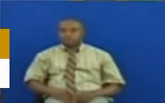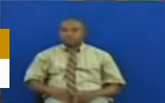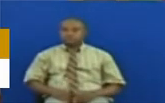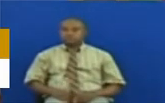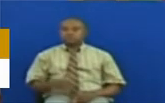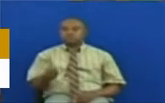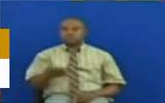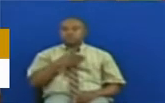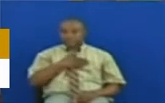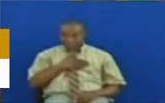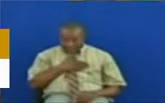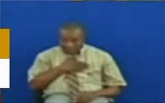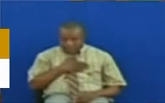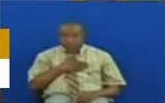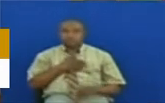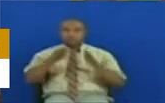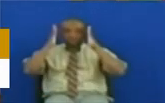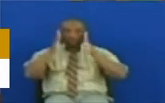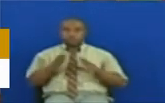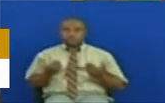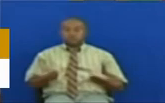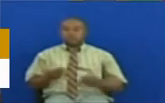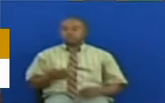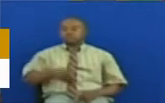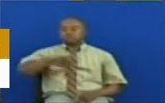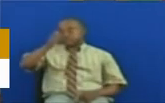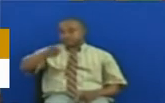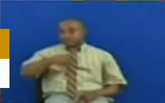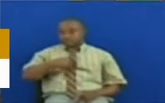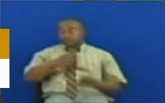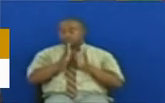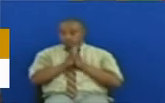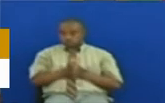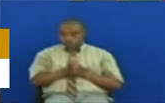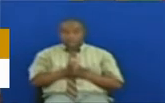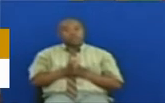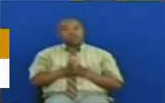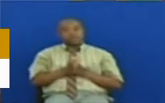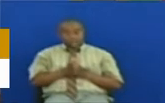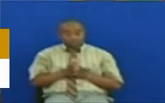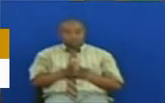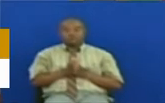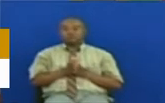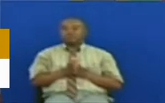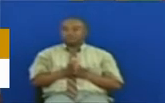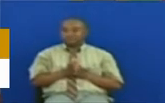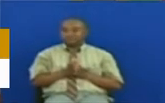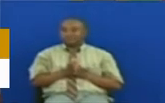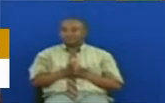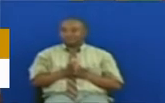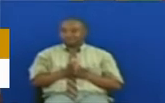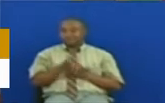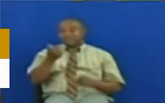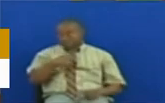Asante sana Mheshimiwa Speaker. Nashukuru kwa fursa hii uliyonipatia. Na Mheshimiwa Speaker,